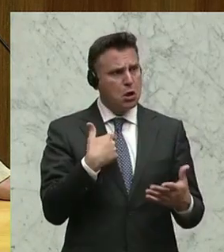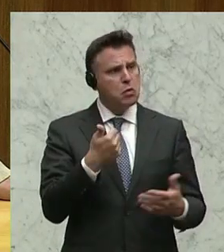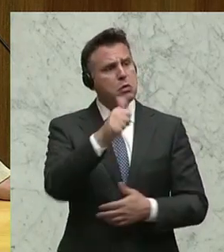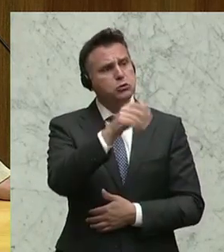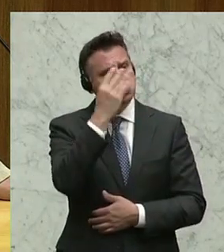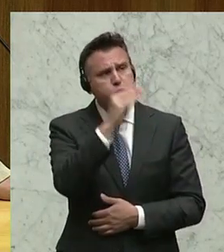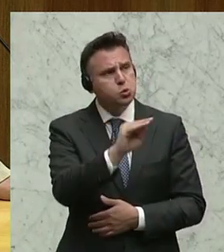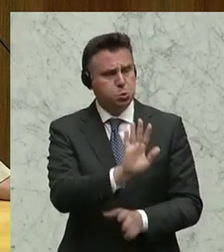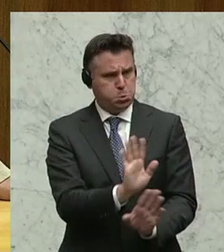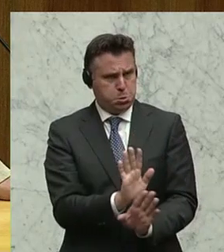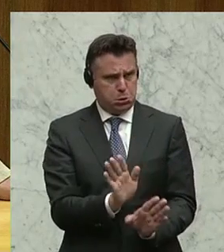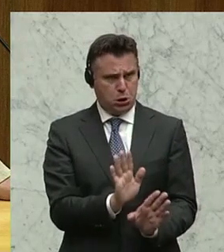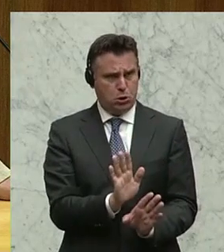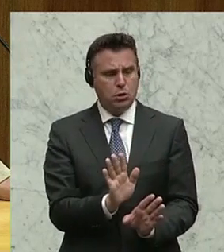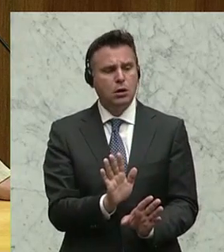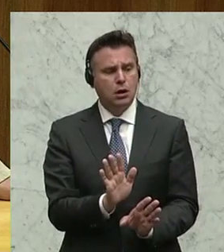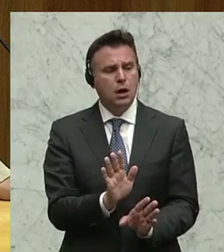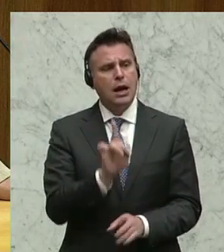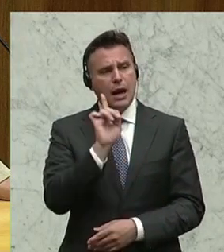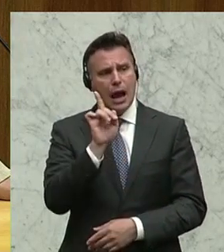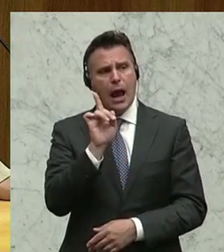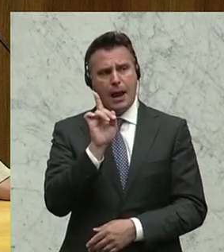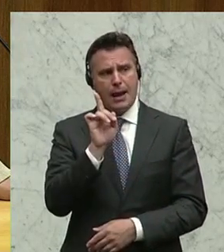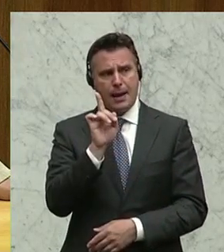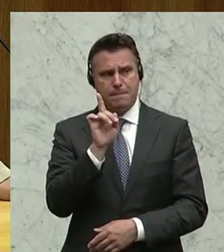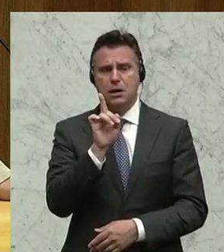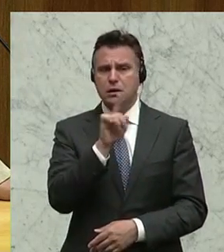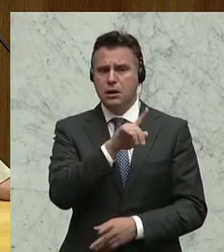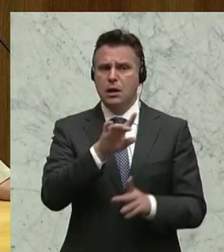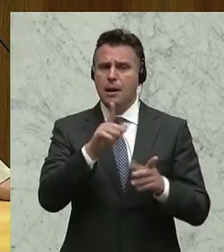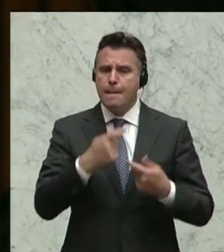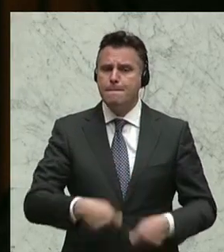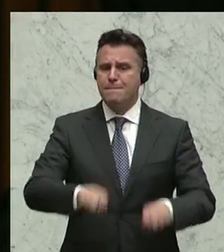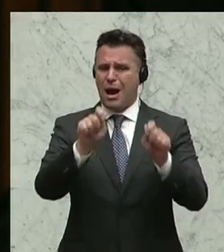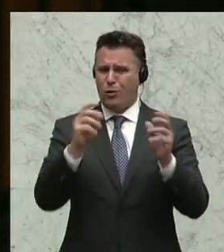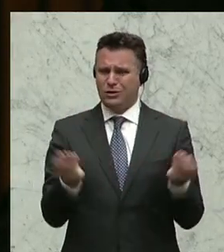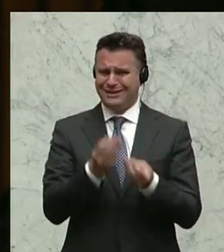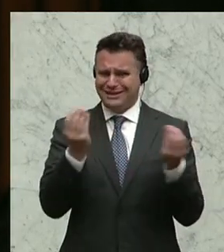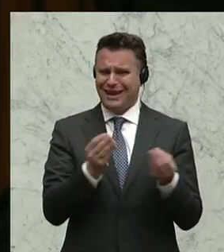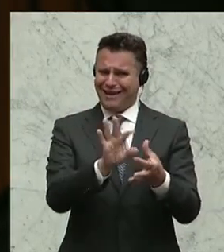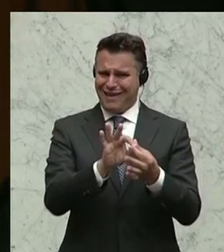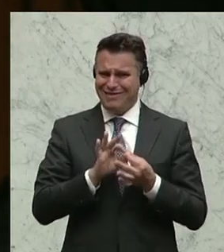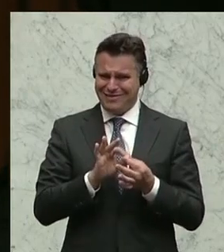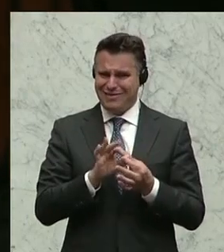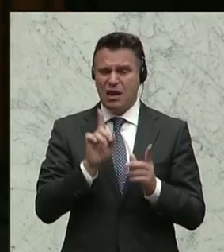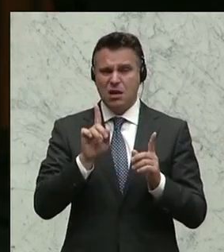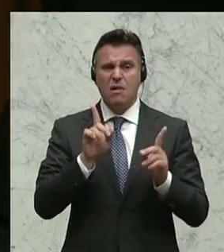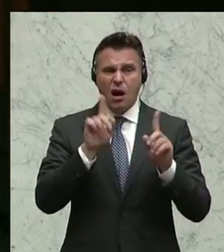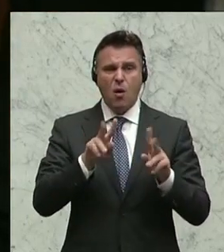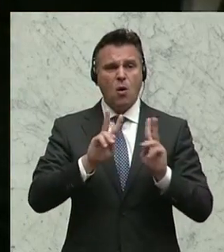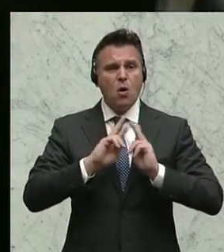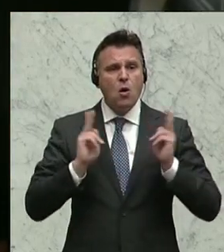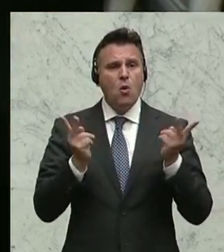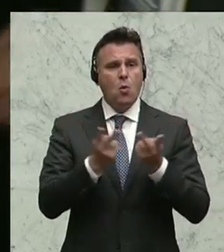dazu anzufügen. Nur etwas, was ich meine, all diese baulichen Maßnahmen. Ich denke, dass man gerade im Umweltausschuss,